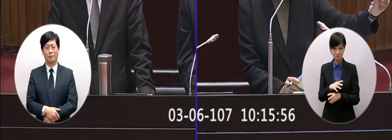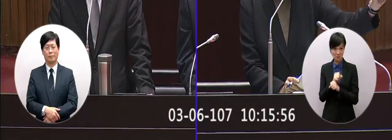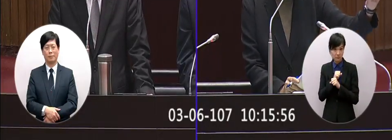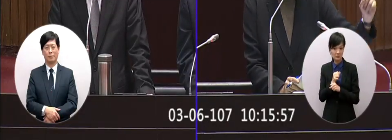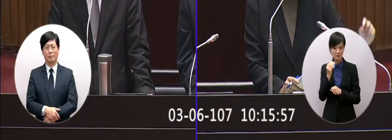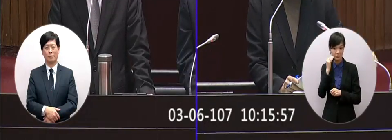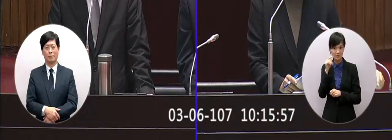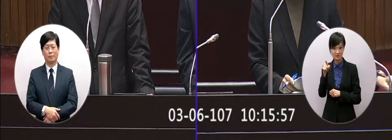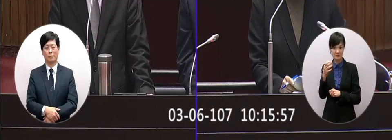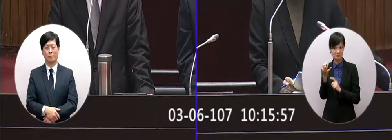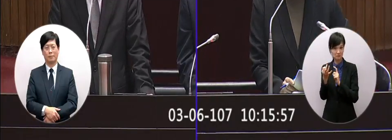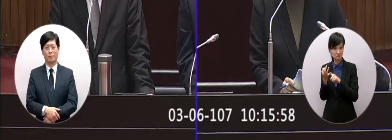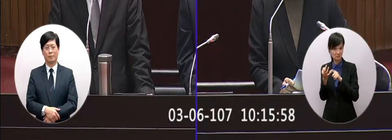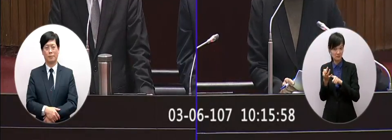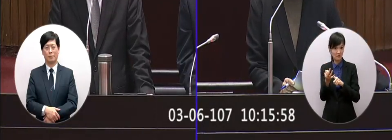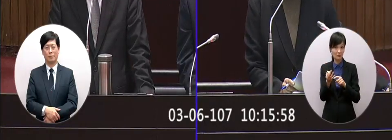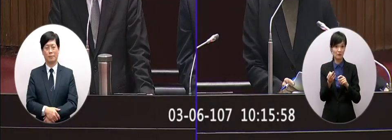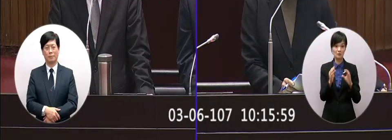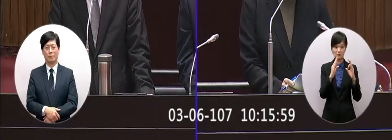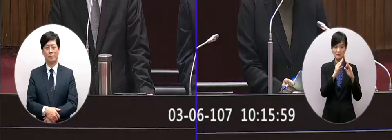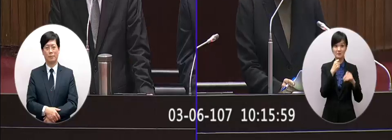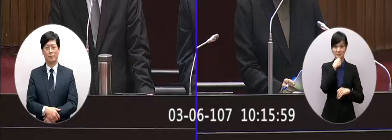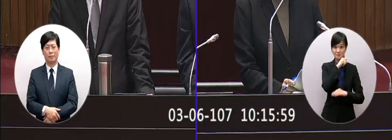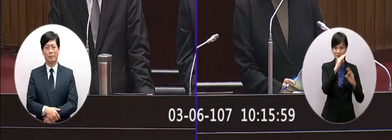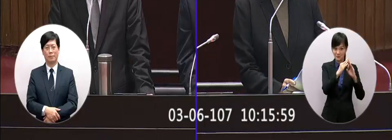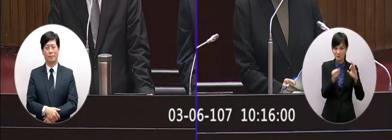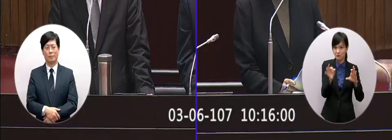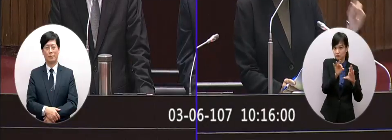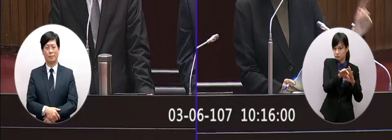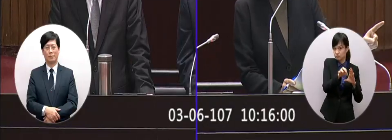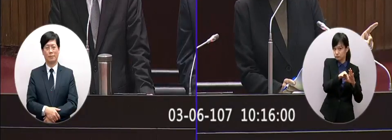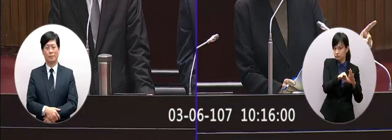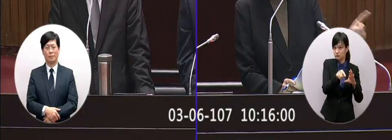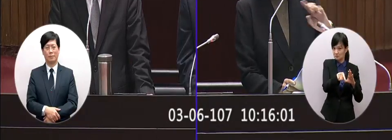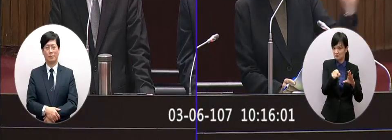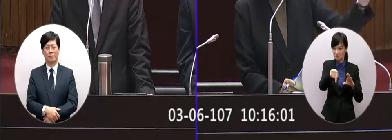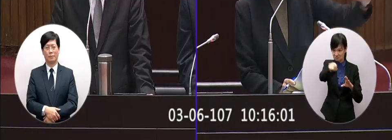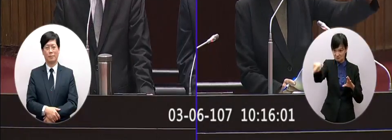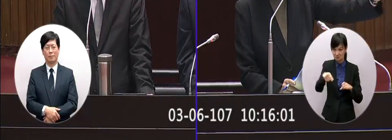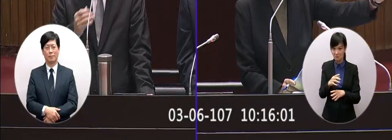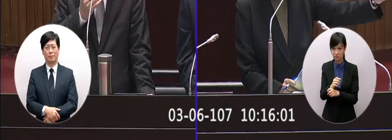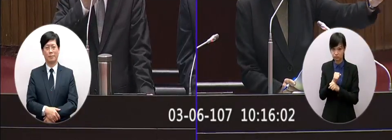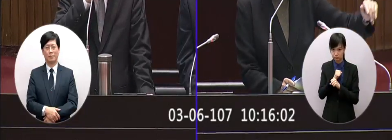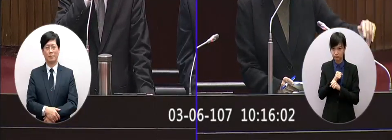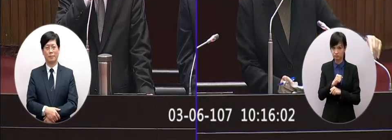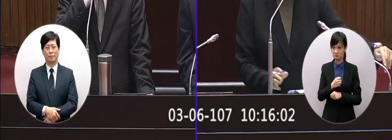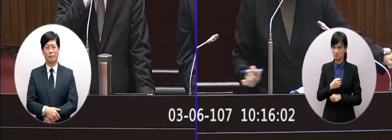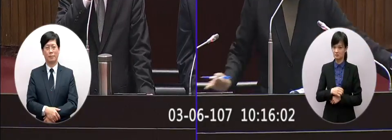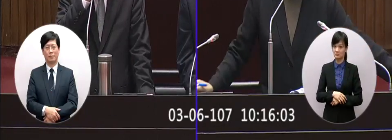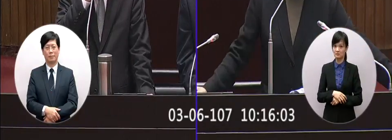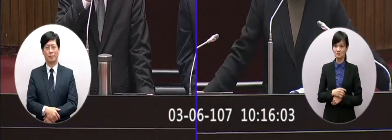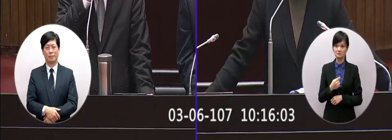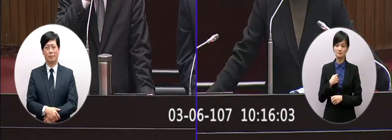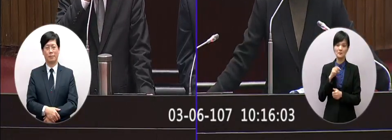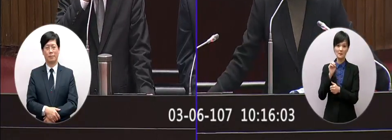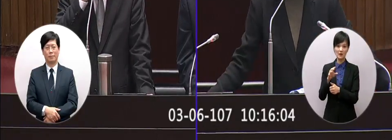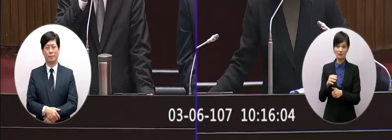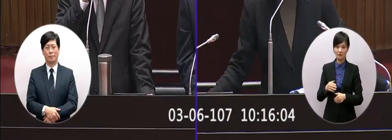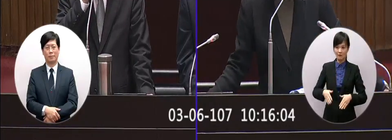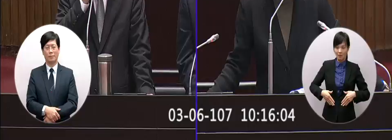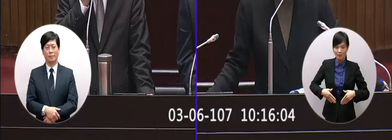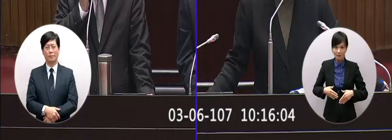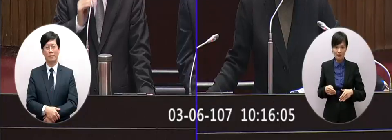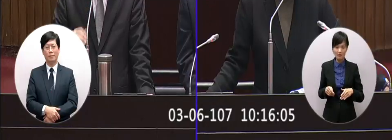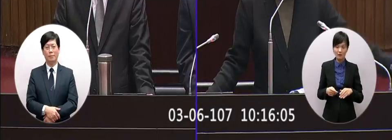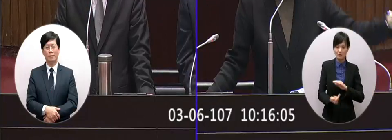款是放在台湾银行的话，要小心。而且我在这边不是要让大家去挤兑哦，我只是要让